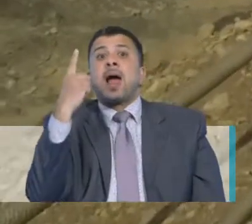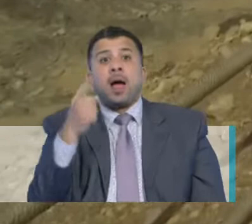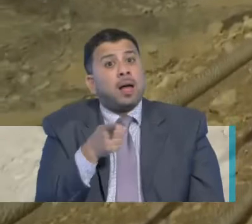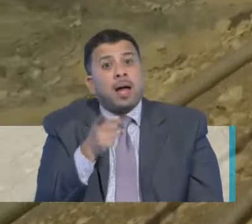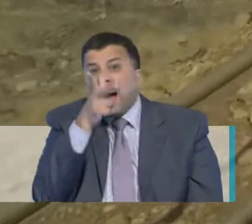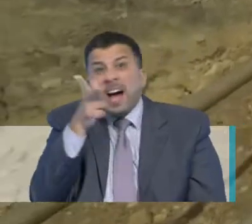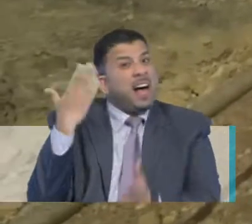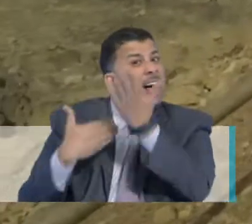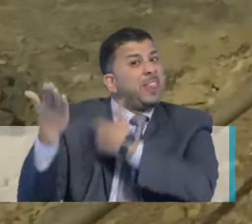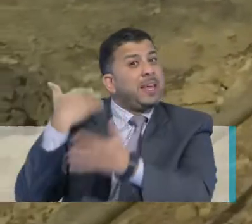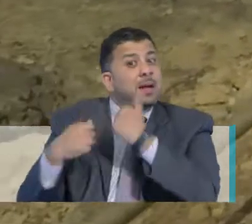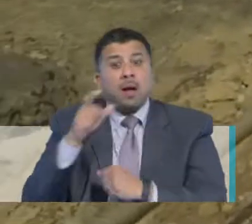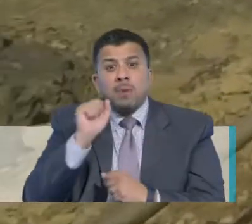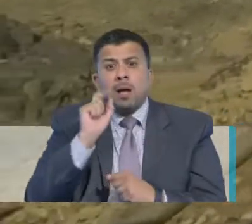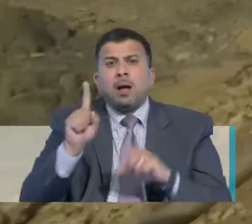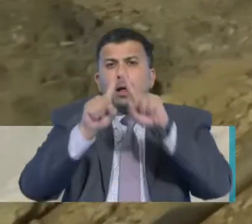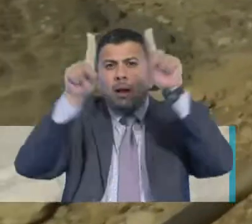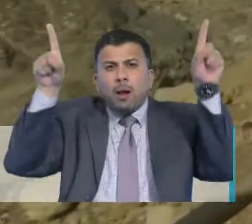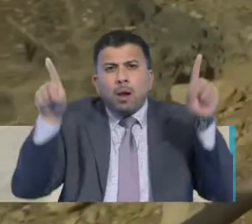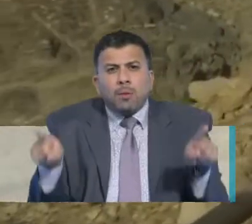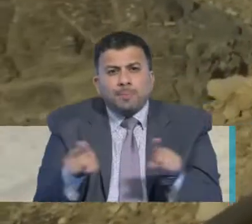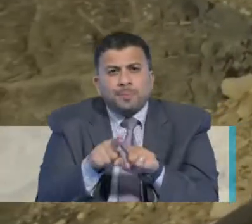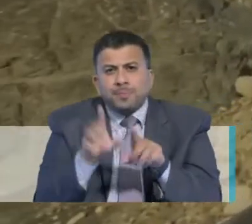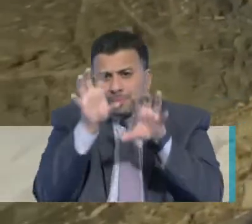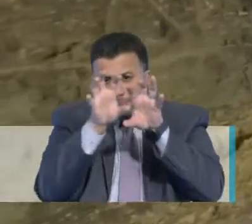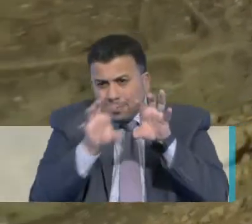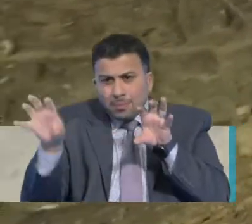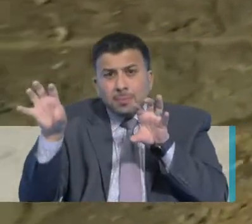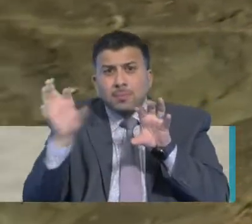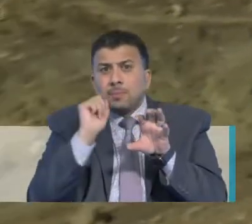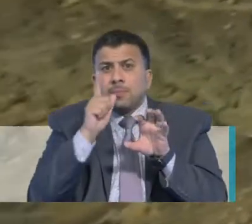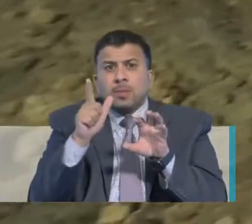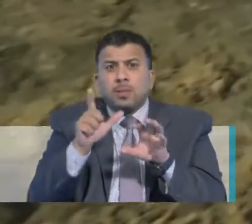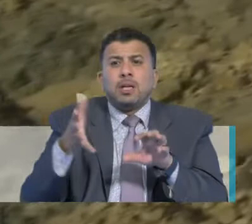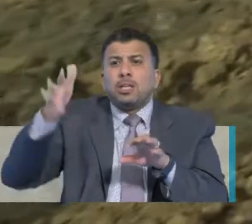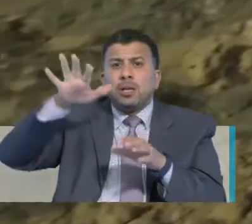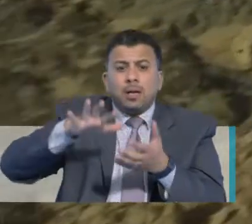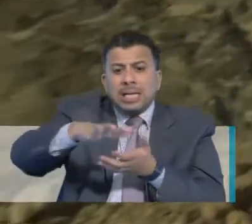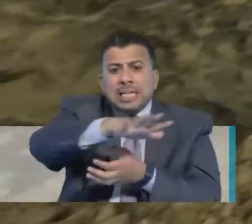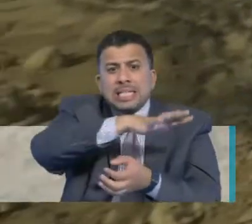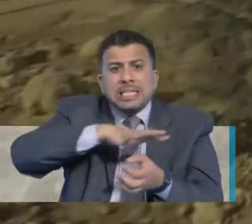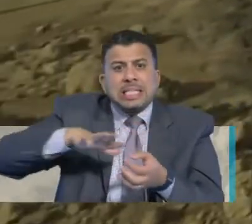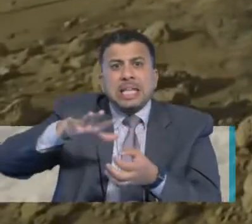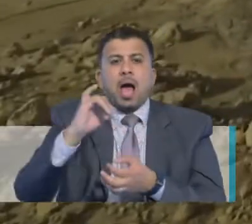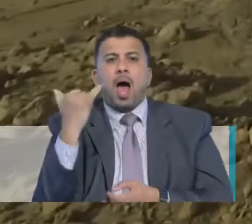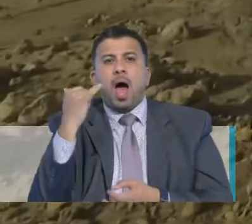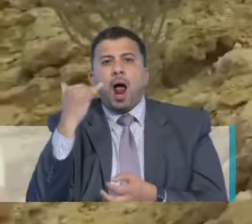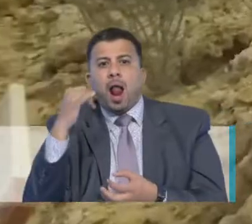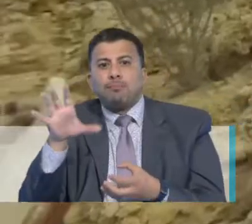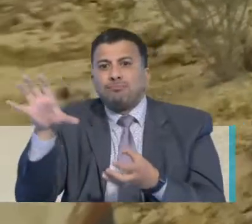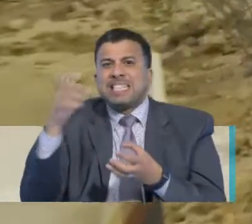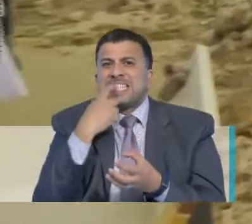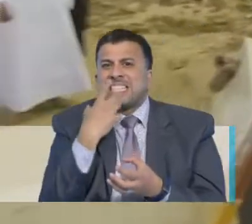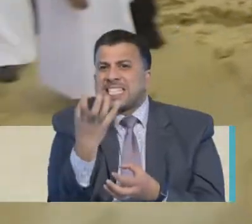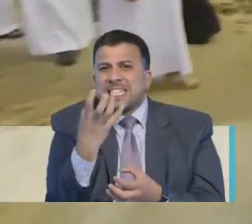ذات يوم جزءا من لوح محيطي انبثق من الأعماق ليستقر فوق الجزيرة العربية. كما يضم أيضا